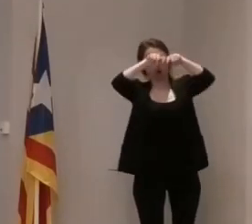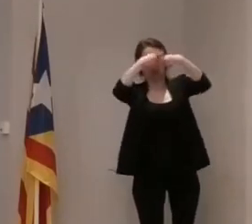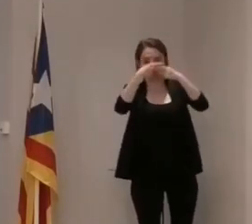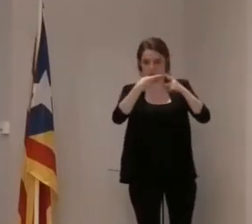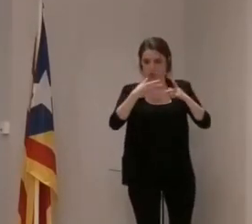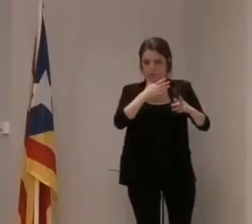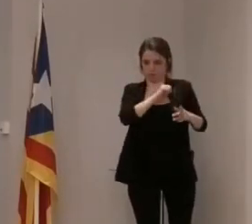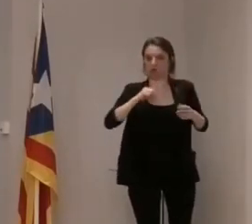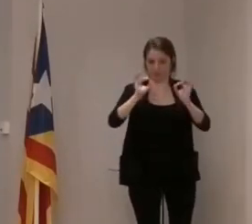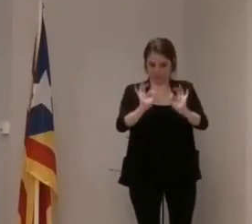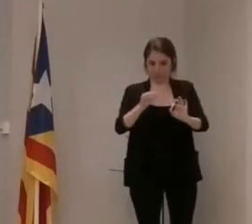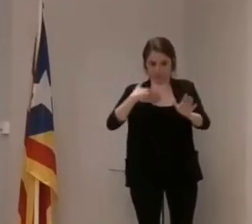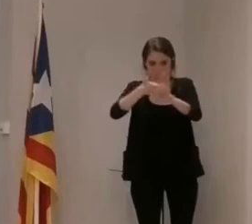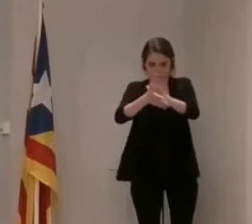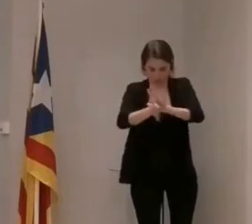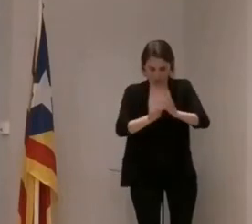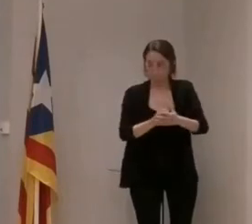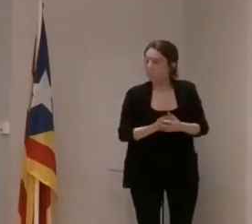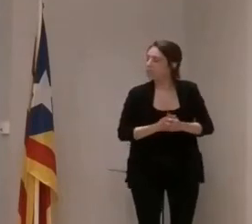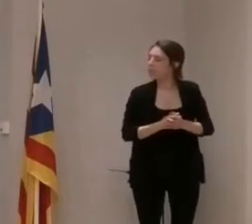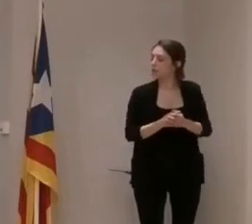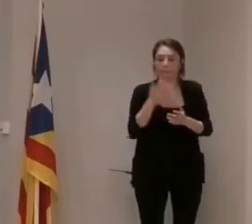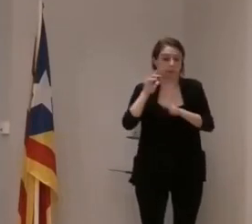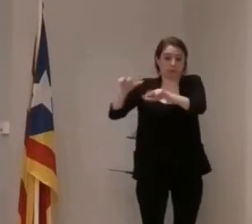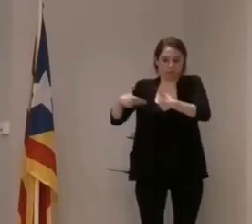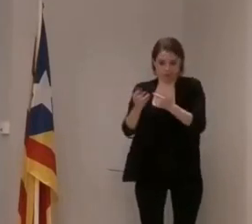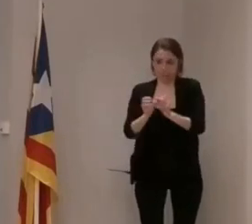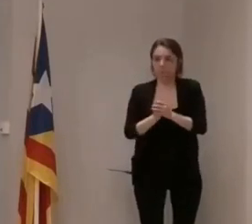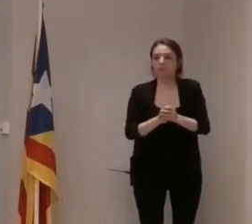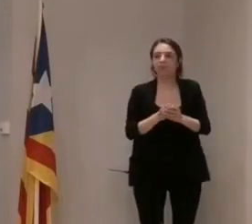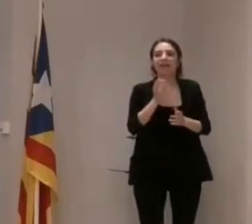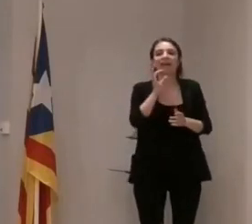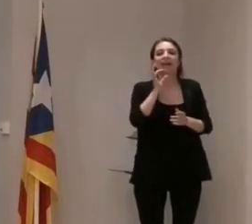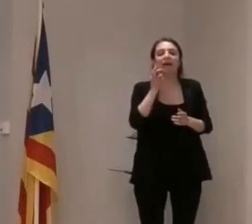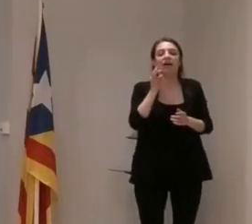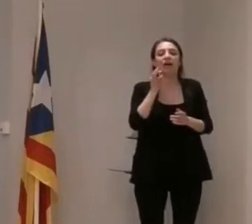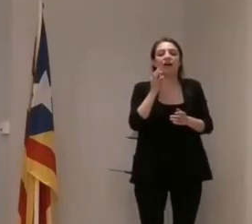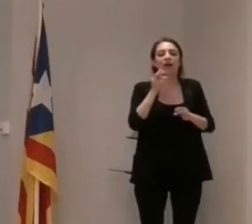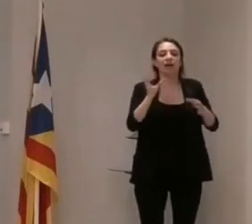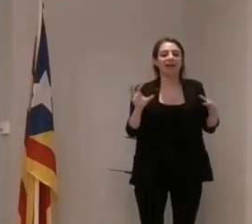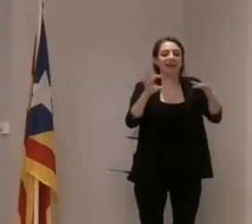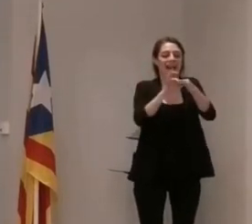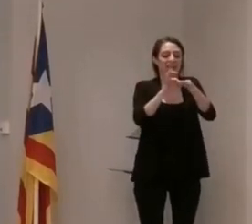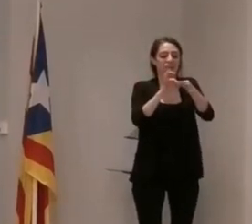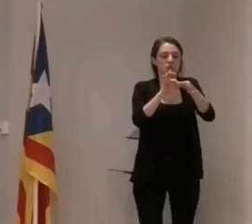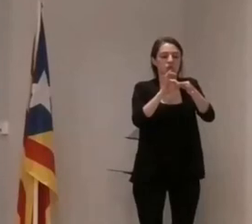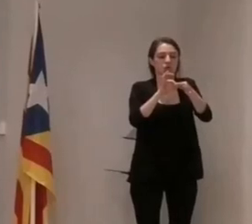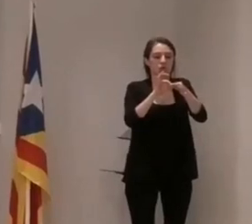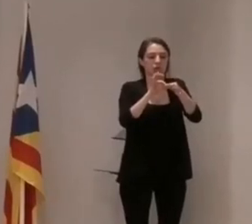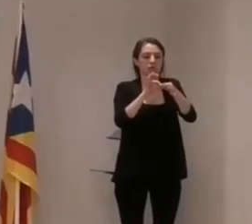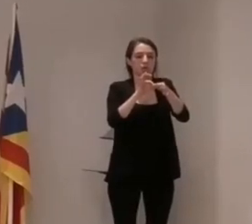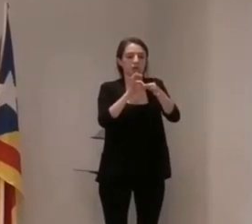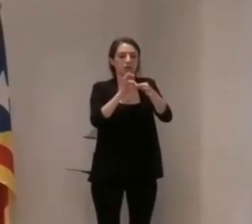de casa, però en part anava a passar. Escolta, quina relació tan bèstia que hi ha entre els llocs